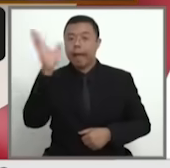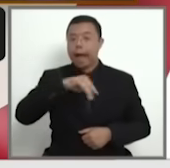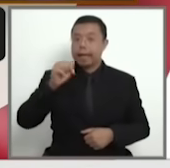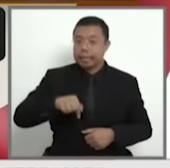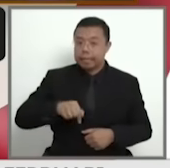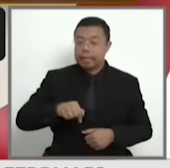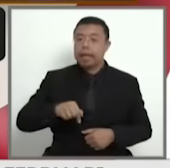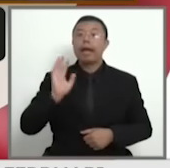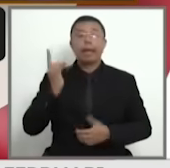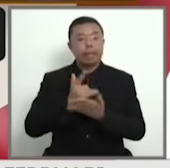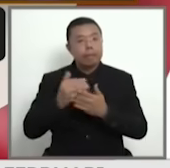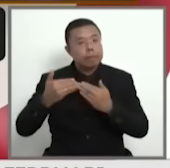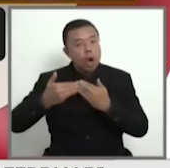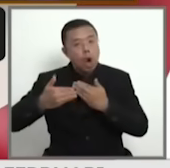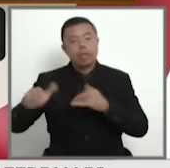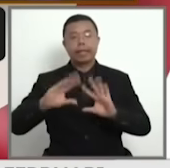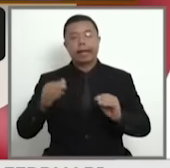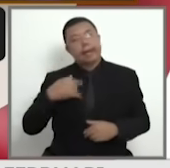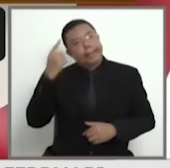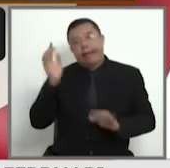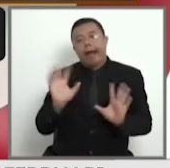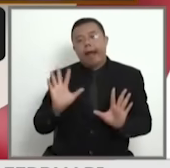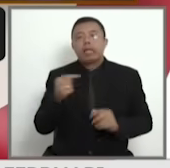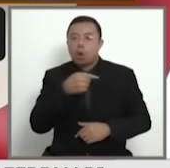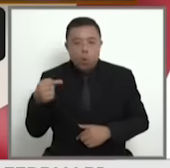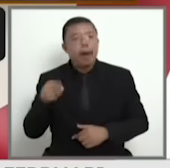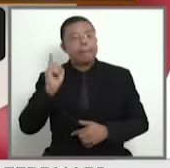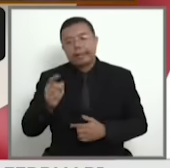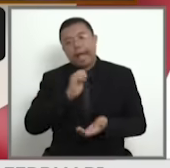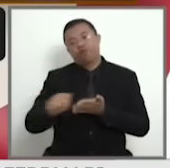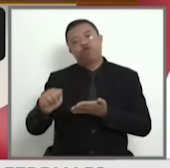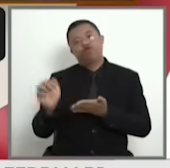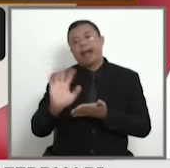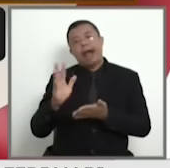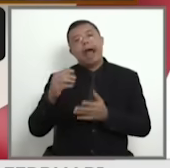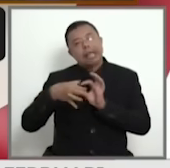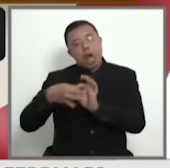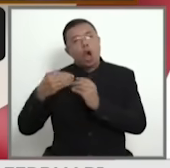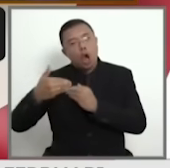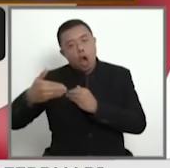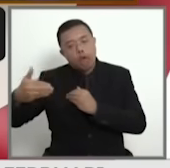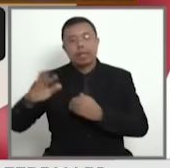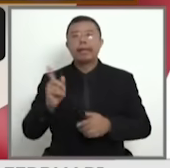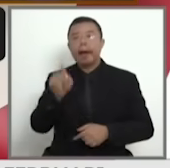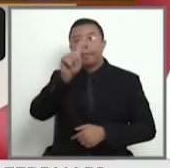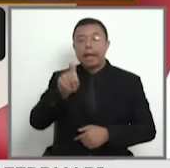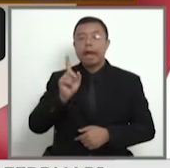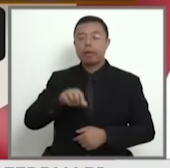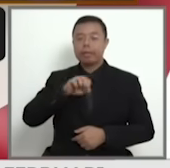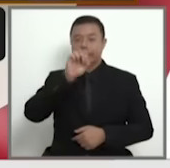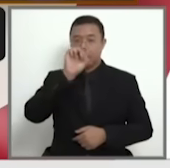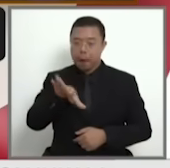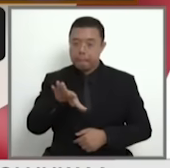ini akan dilanjutkan as saya yang kurangilanjkan kar itu per Peru dijawab